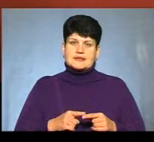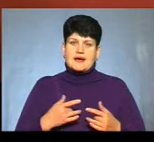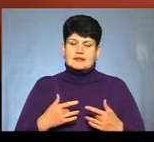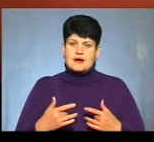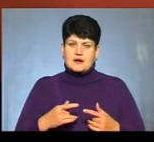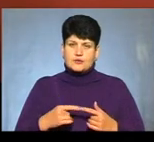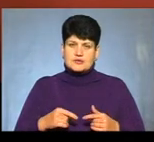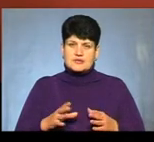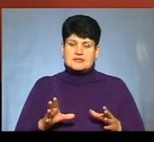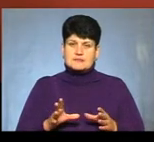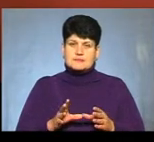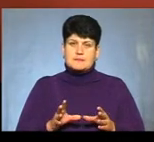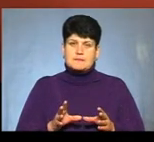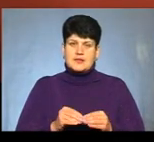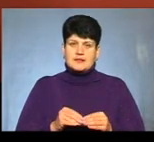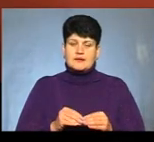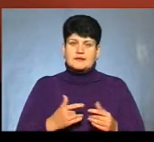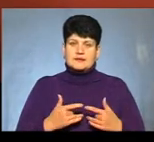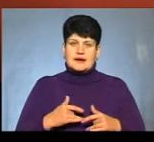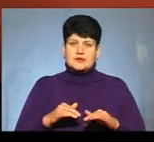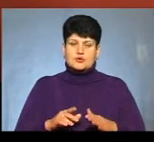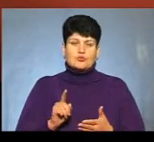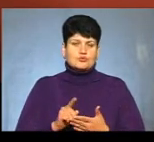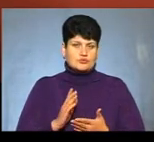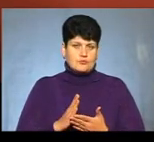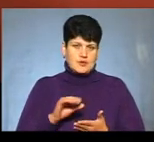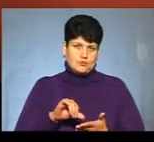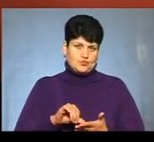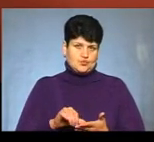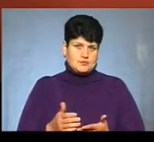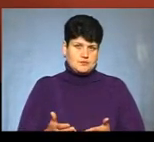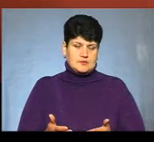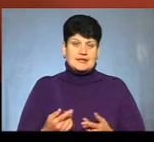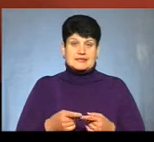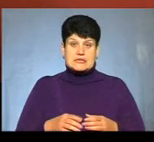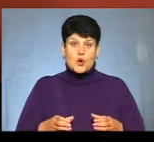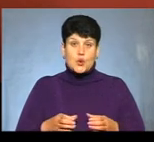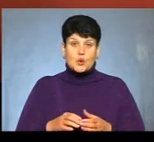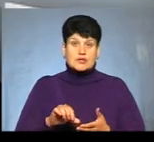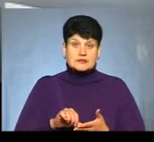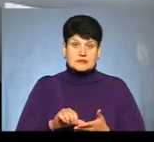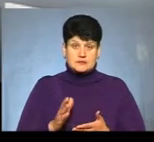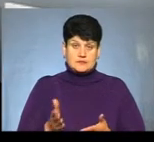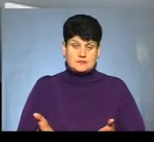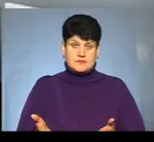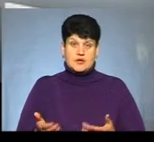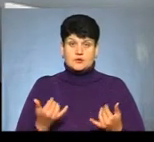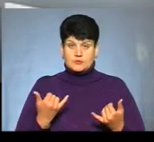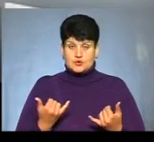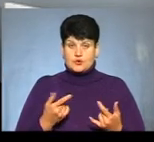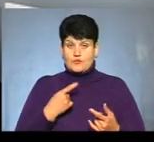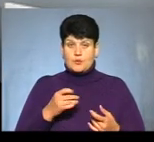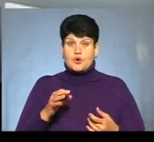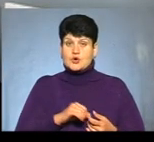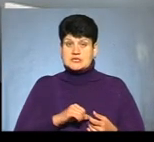театральні організації. Це має спілка театральних діячів обов'язково там представлена, обов'язково має бути. Це колектив має бути. Якщо ми